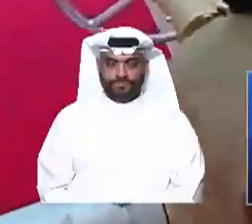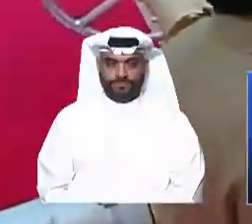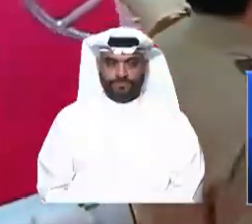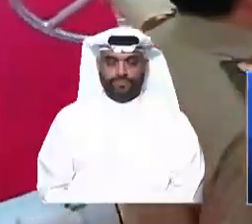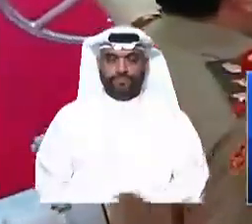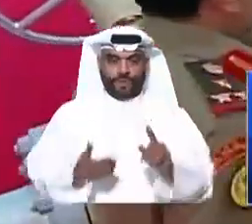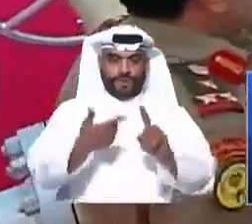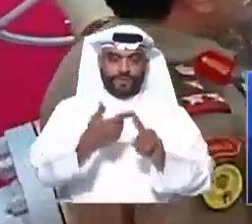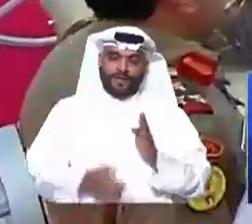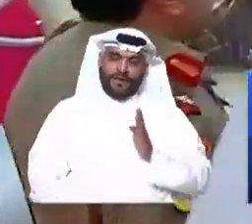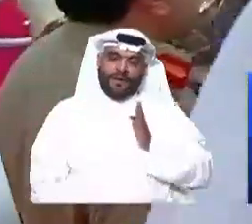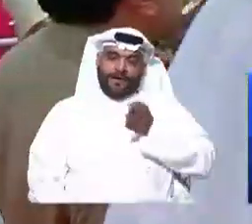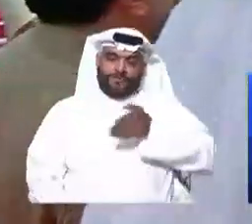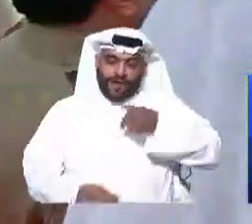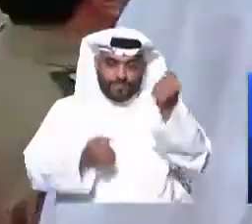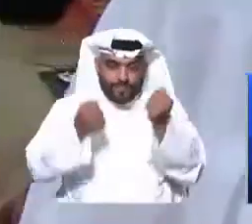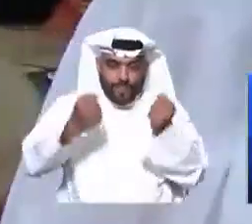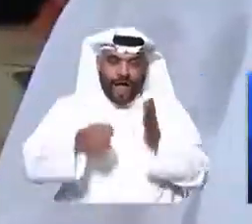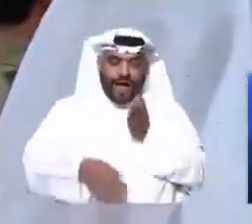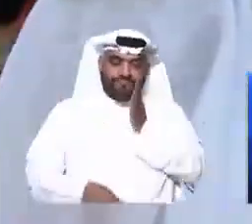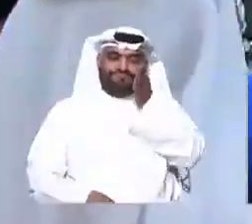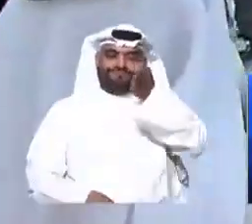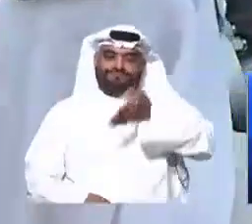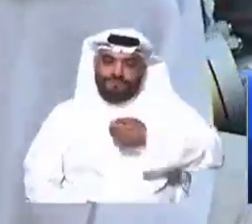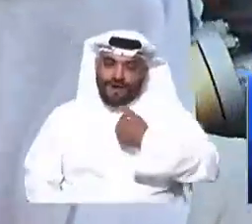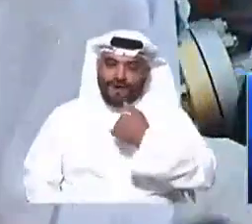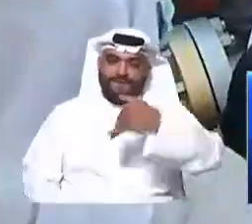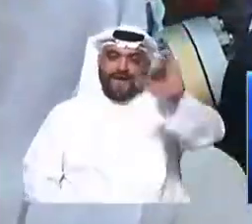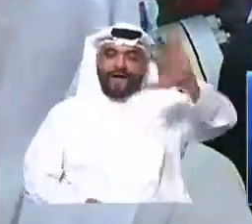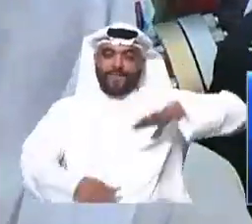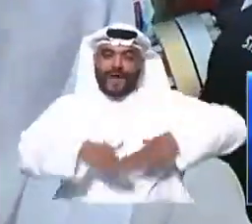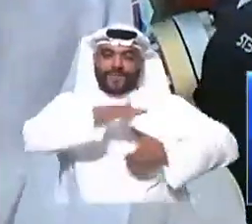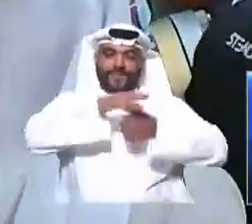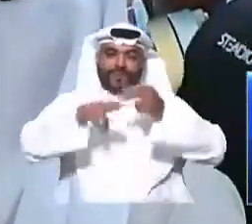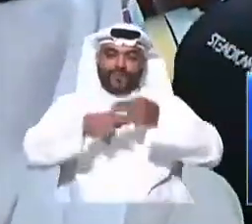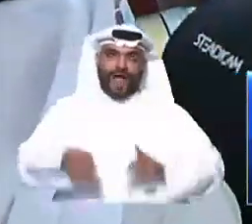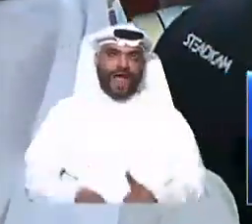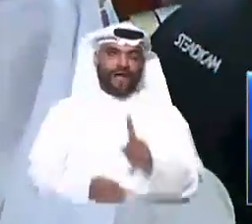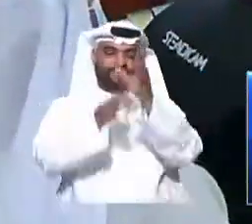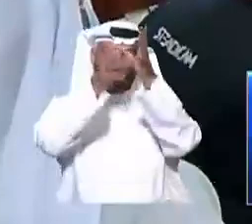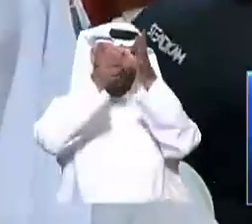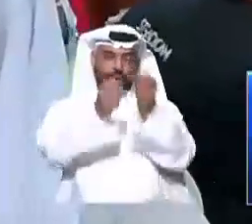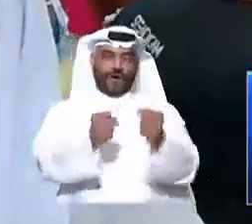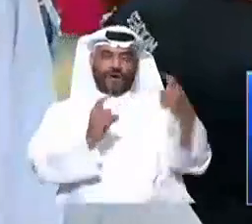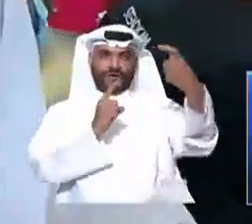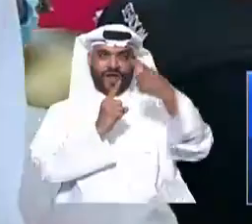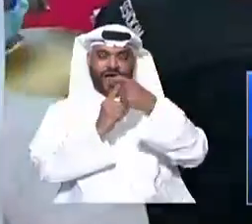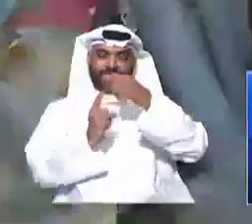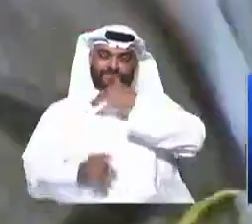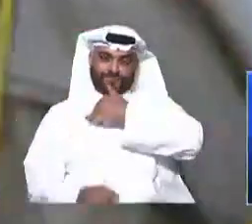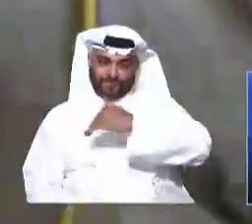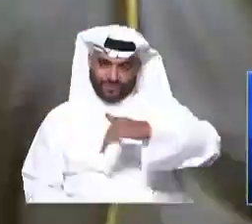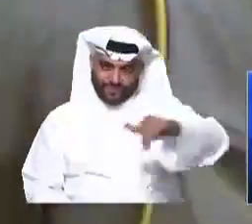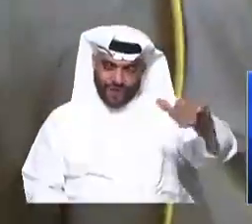ثم غادر حضرة صاحب السمو أمير البلاد الشيخ نواف الأحمد الجابر الصباح حفظه الله ورعاه